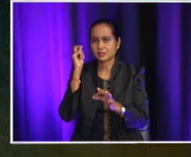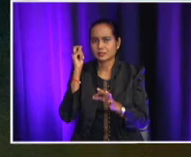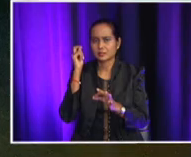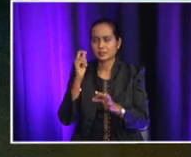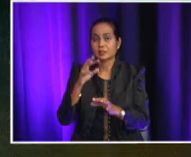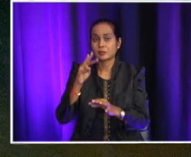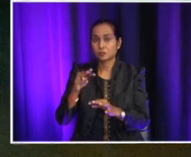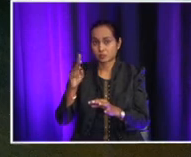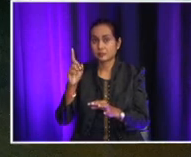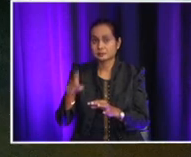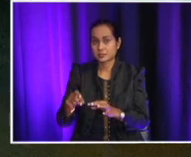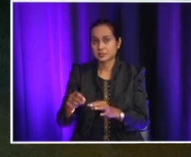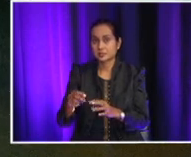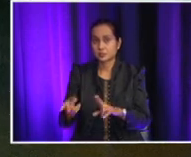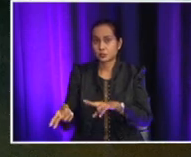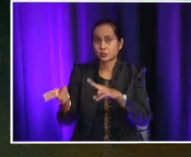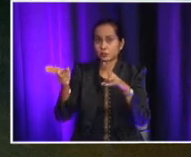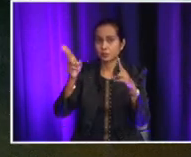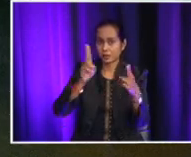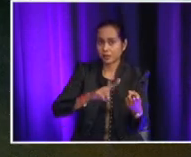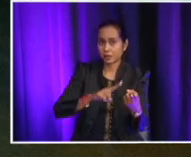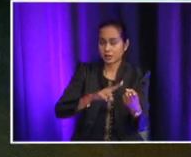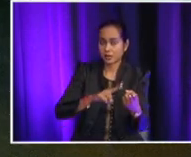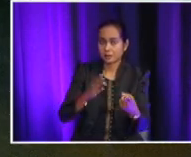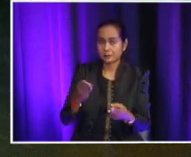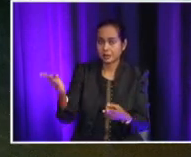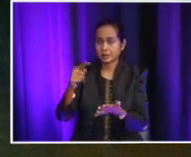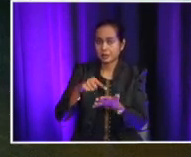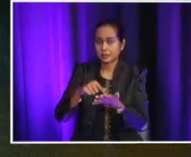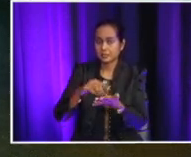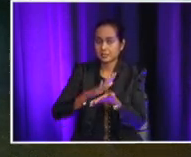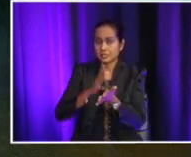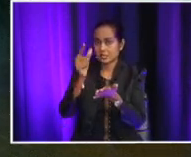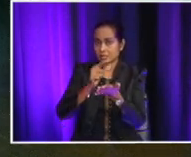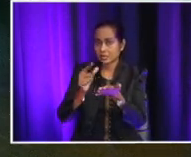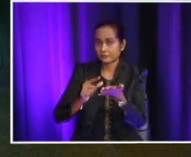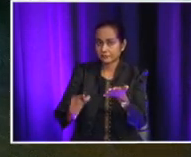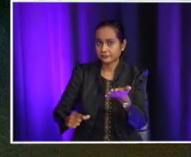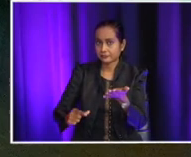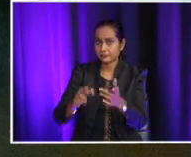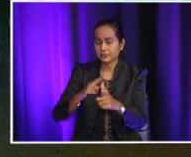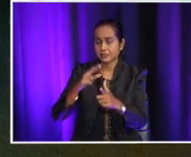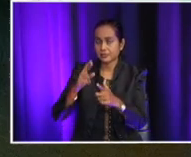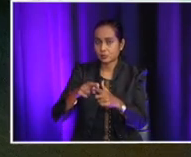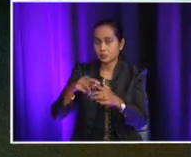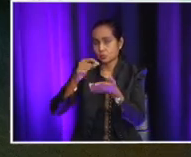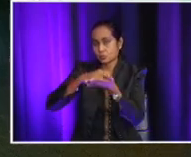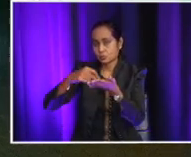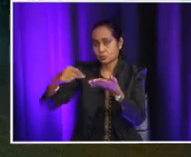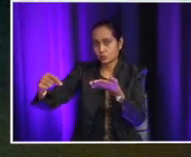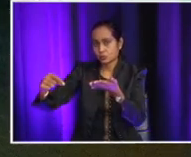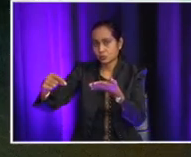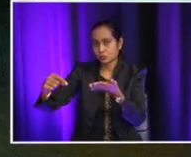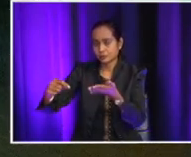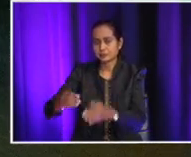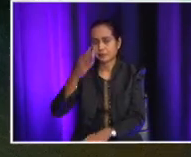kena Olaf bahan ini kepada bentuk grafik dan bentuk penulisan apa kata kita